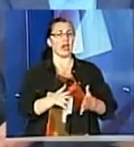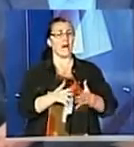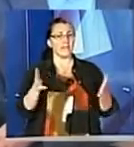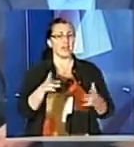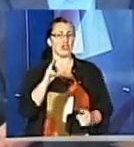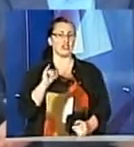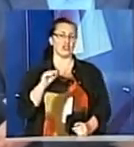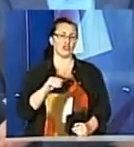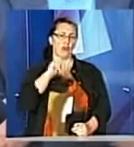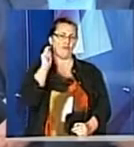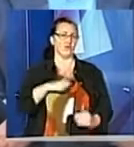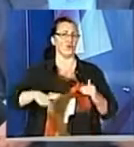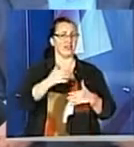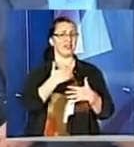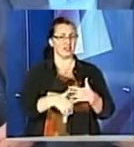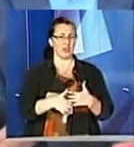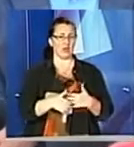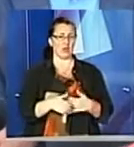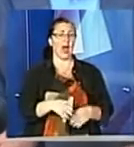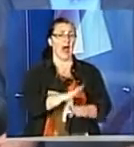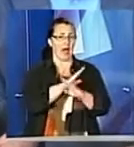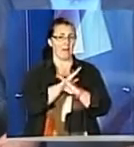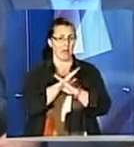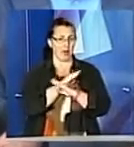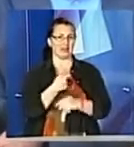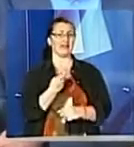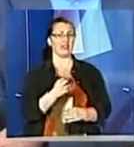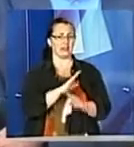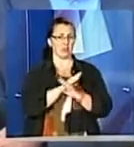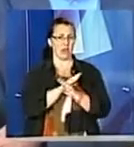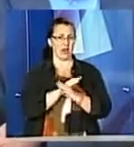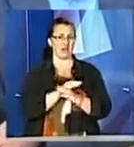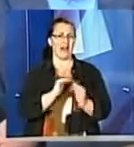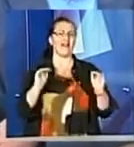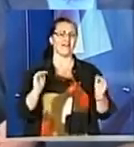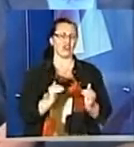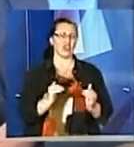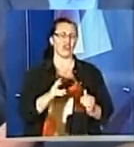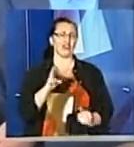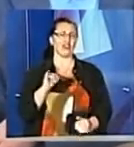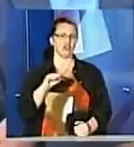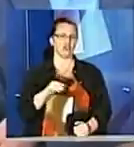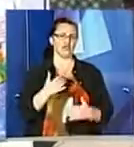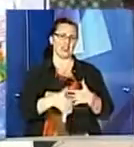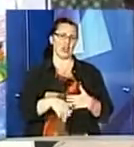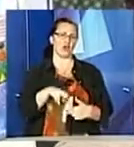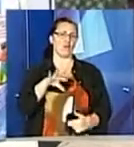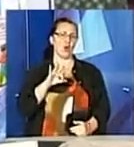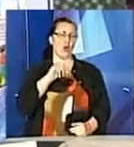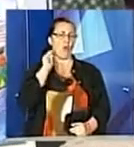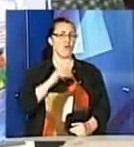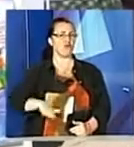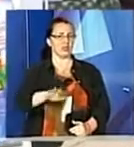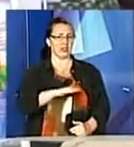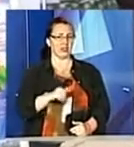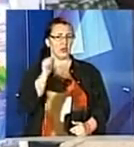А показник смертності, тобто кількості померлих, набагато нижче, ніж в середньому по Україні. Минулого року у